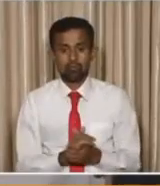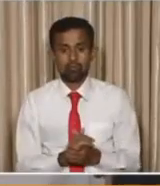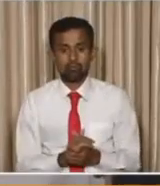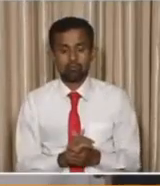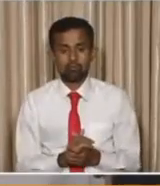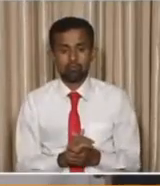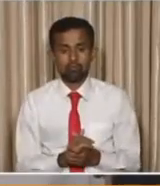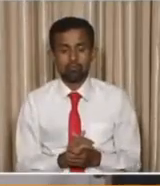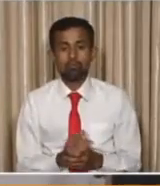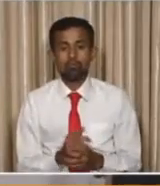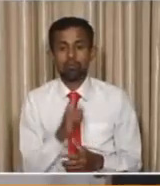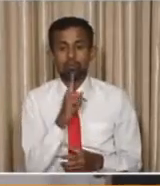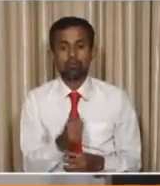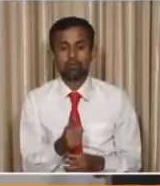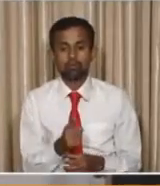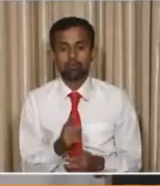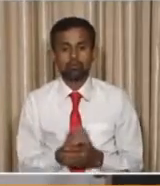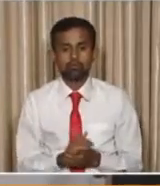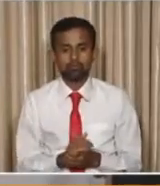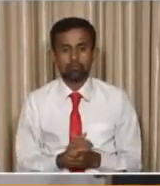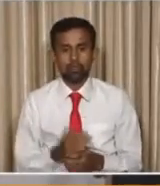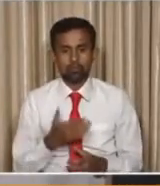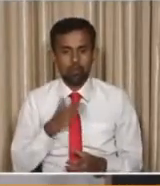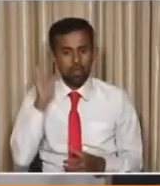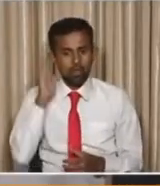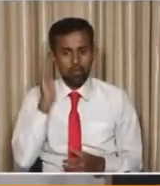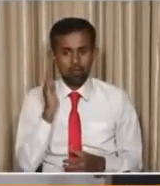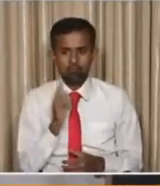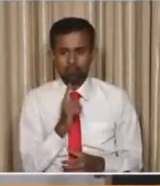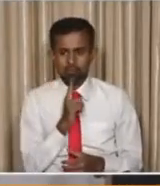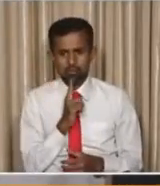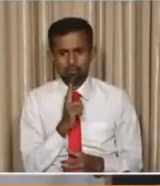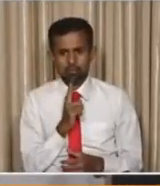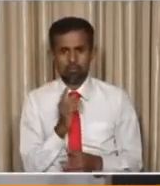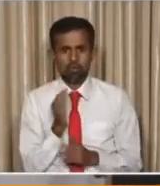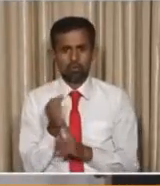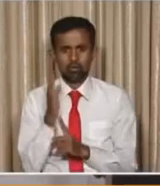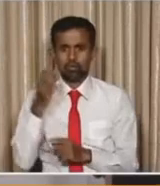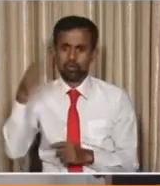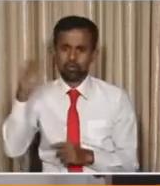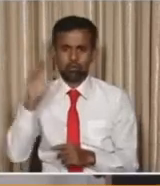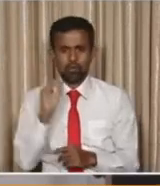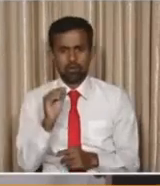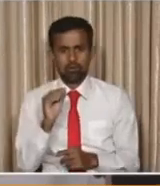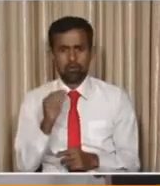එතනදී මොකද්ද කිව්වේ? මගෙන් ඇහුවත් මං කව ජනාත්ව ඉවත් වෙනව